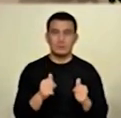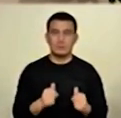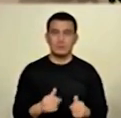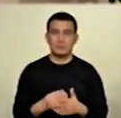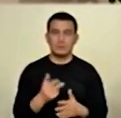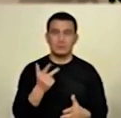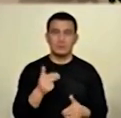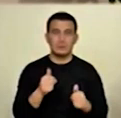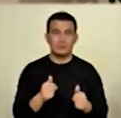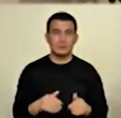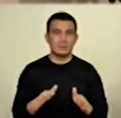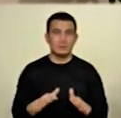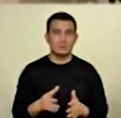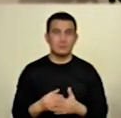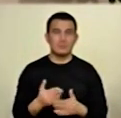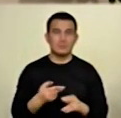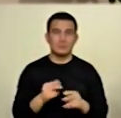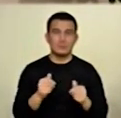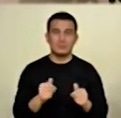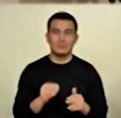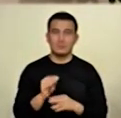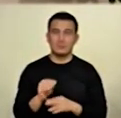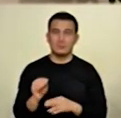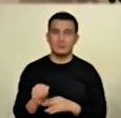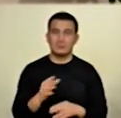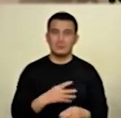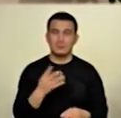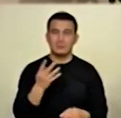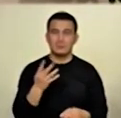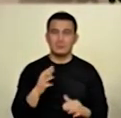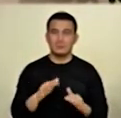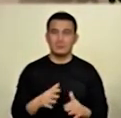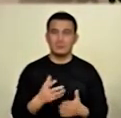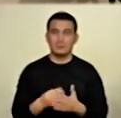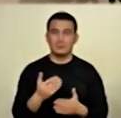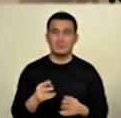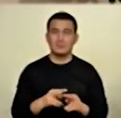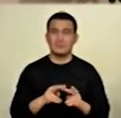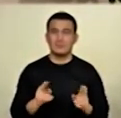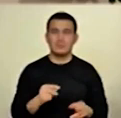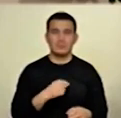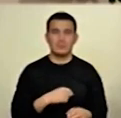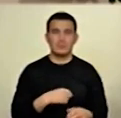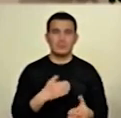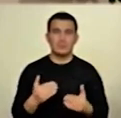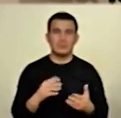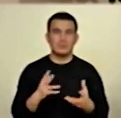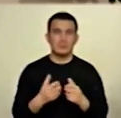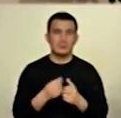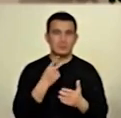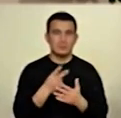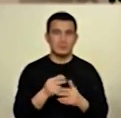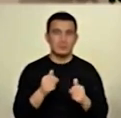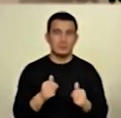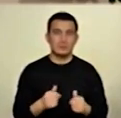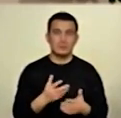uchinchi rasm joyiga ham aynan tasvir yukladik. To'rtinchi qismga o'tamiz. To'rtinchi qismni ham xuddi shu tartibda yuklash jarayonini ko'rib o'tamiz. Demak, mana rasm